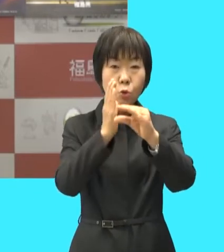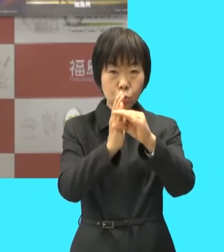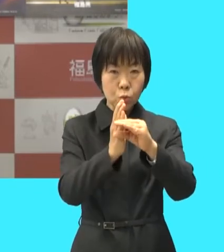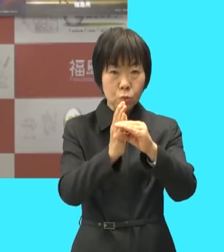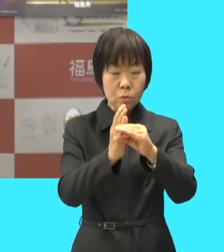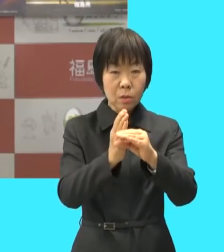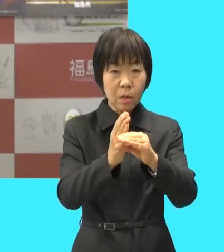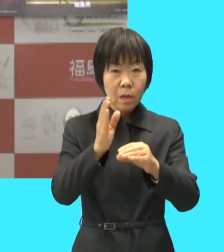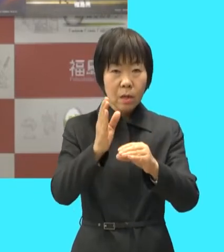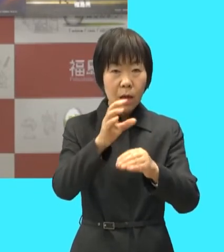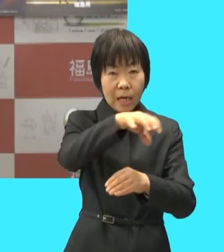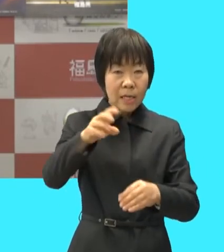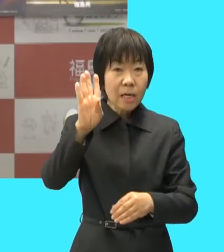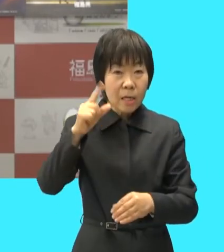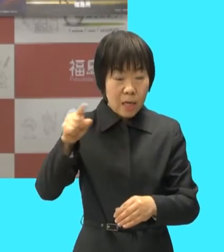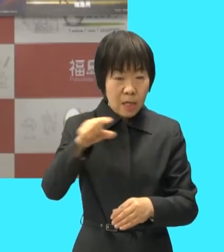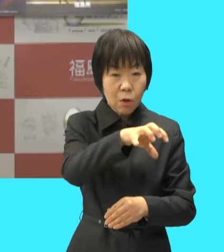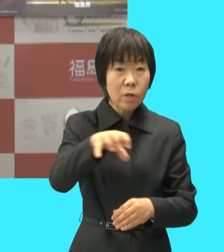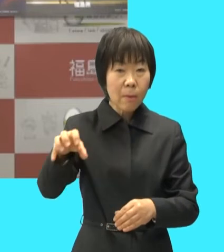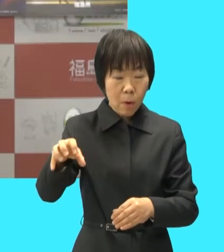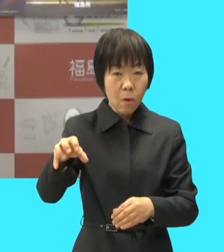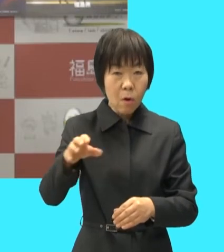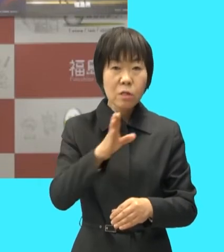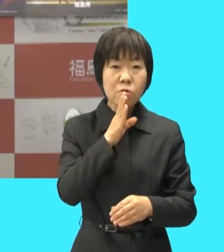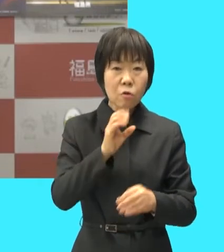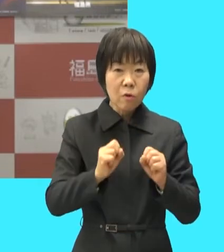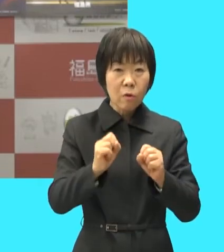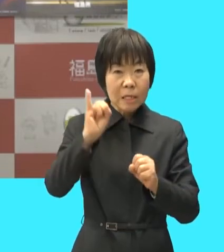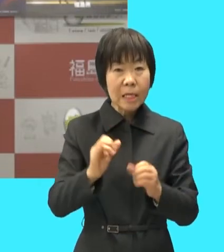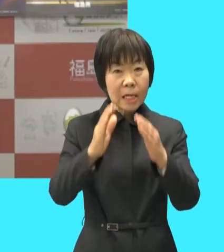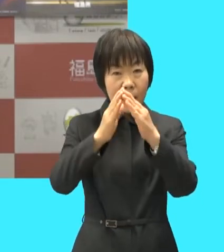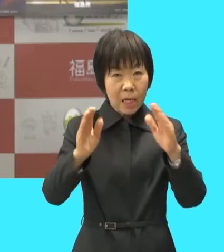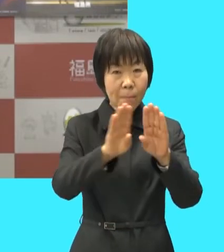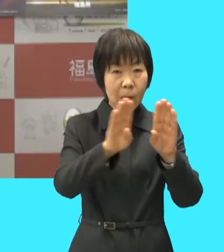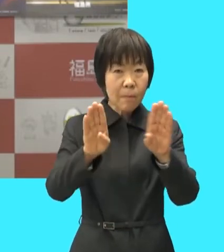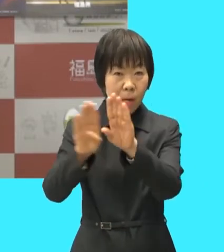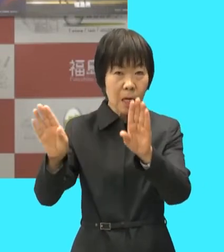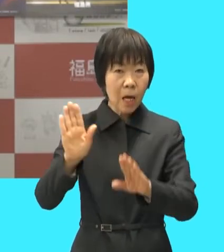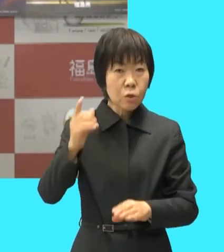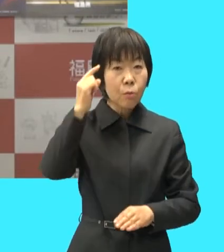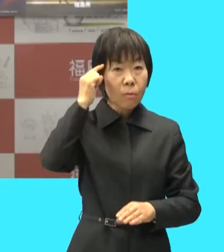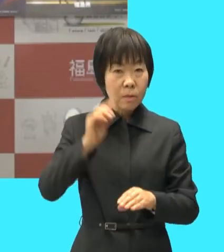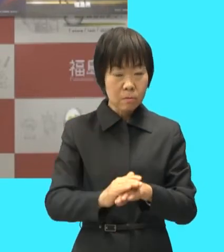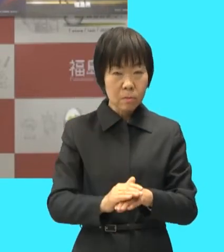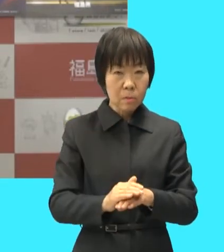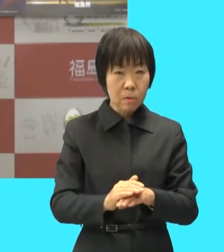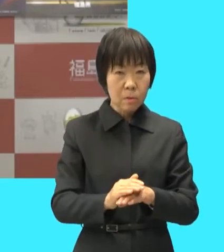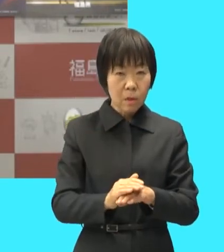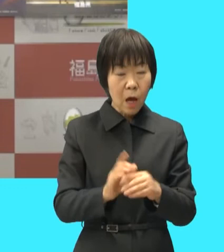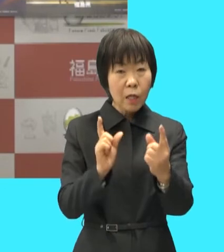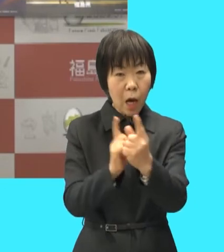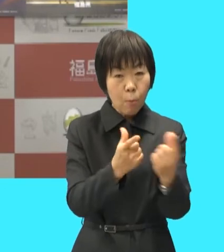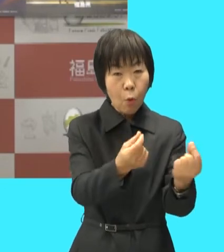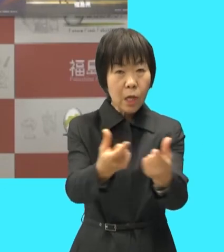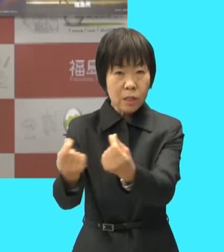県においてこういった実行委員会等を開催されているかと思いますが、おそらく同様の対応が多いのではないか